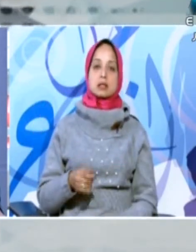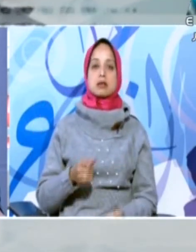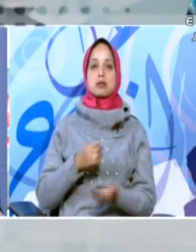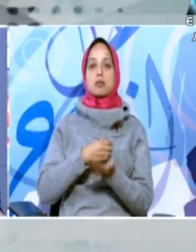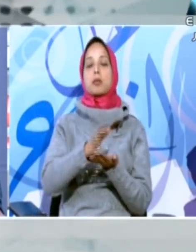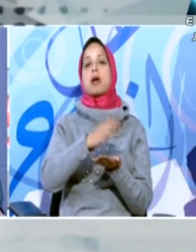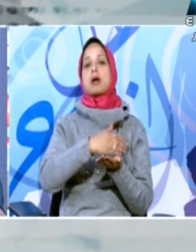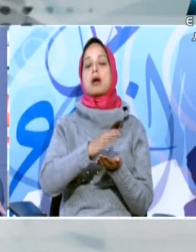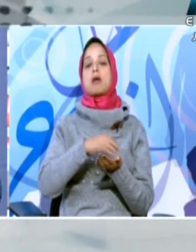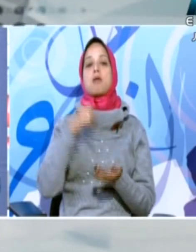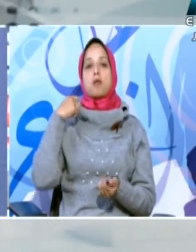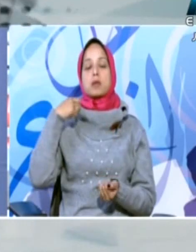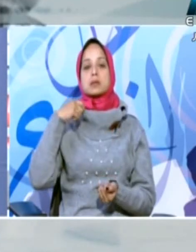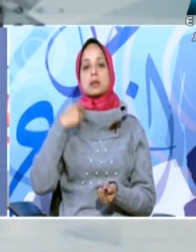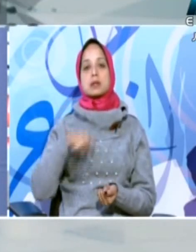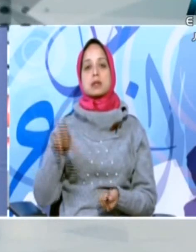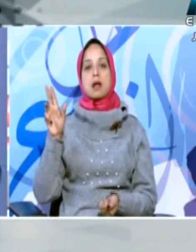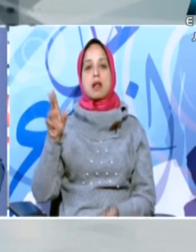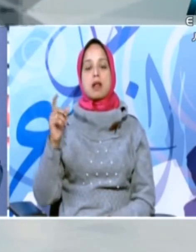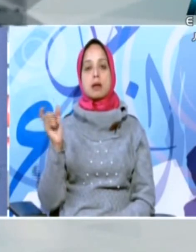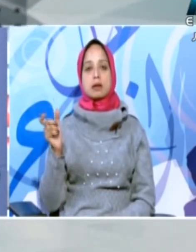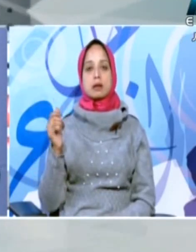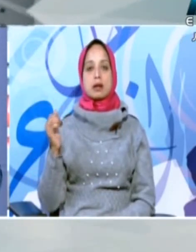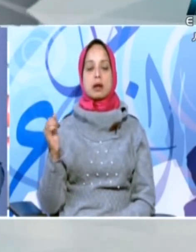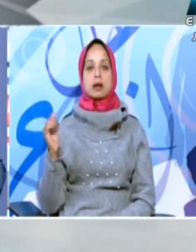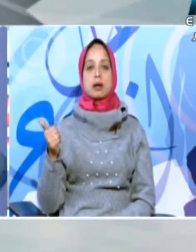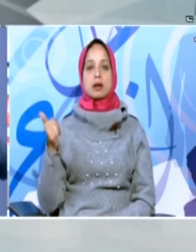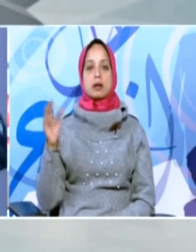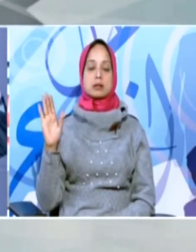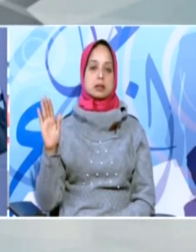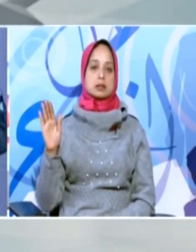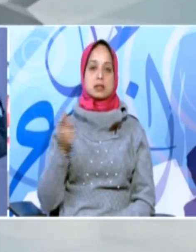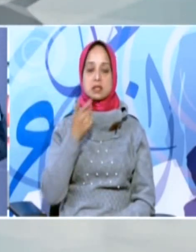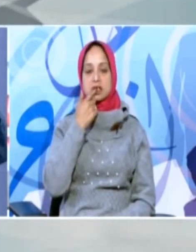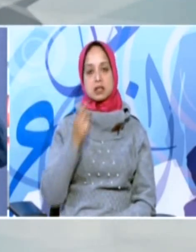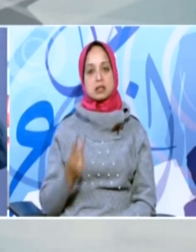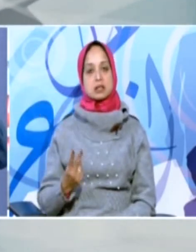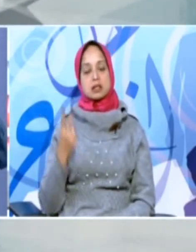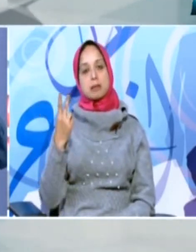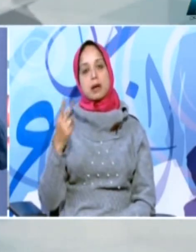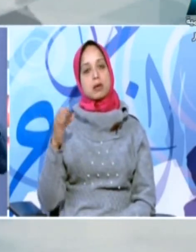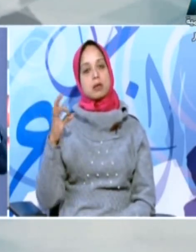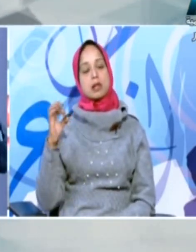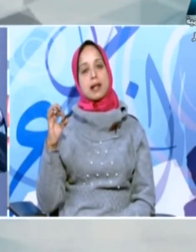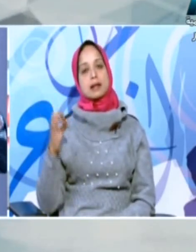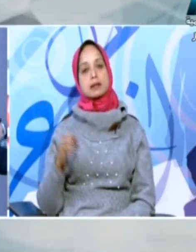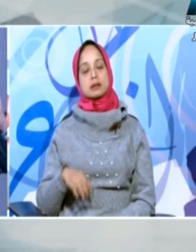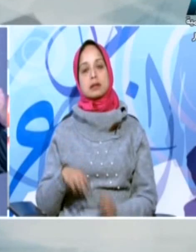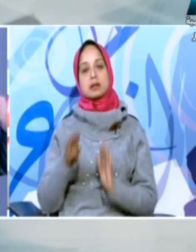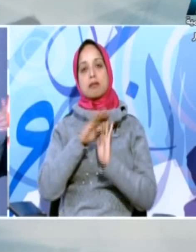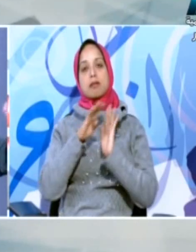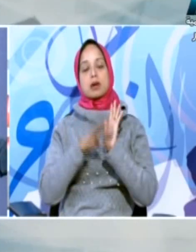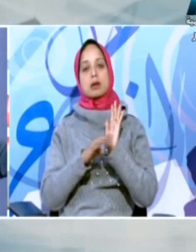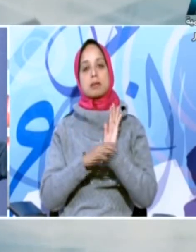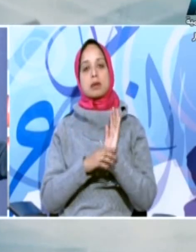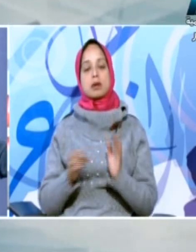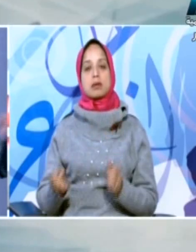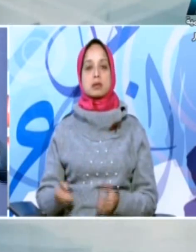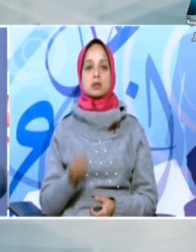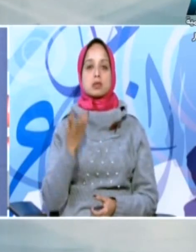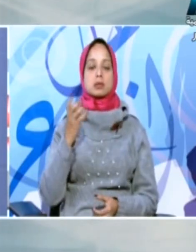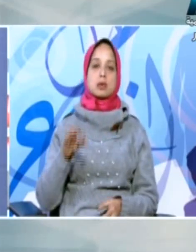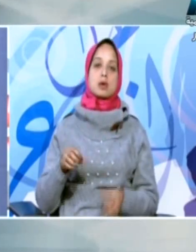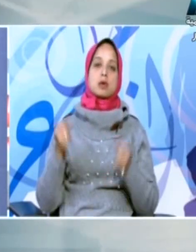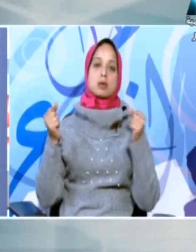1937. إذن لما أسألك ليه الملك أقال وزارة النحاس 37، هتجيب لي الفقرة اللي من أول ظهور قوى سياسية لا تؤمن